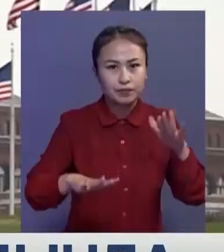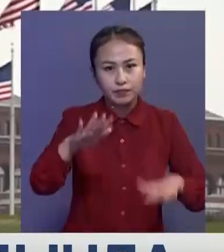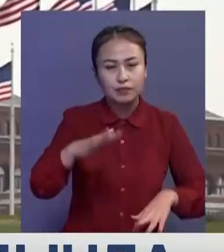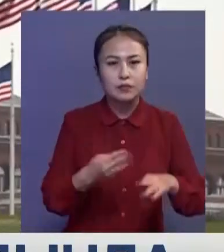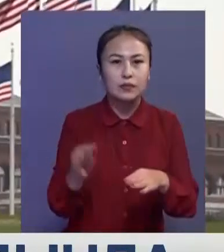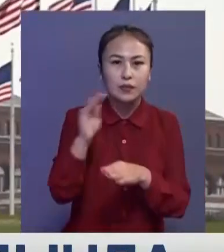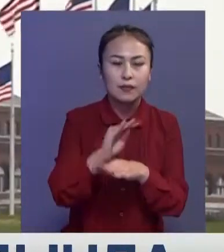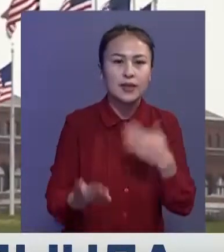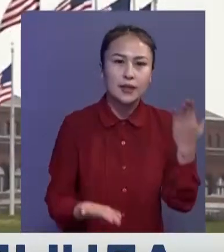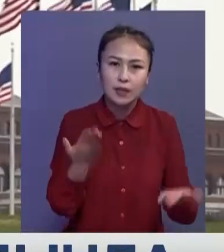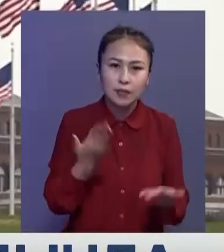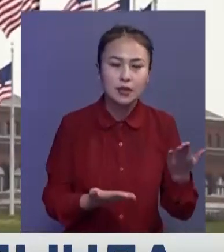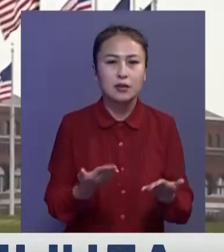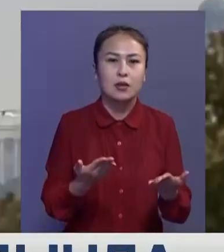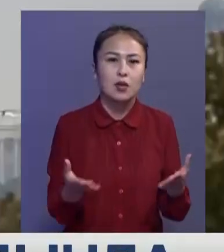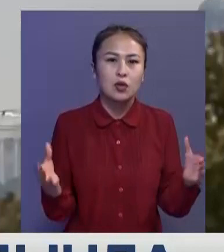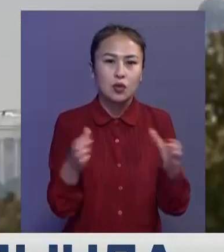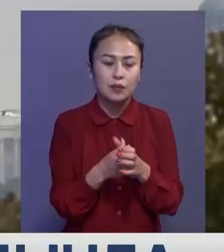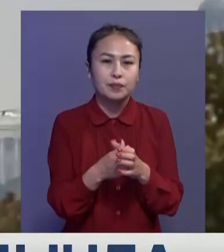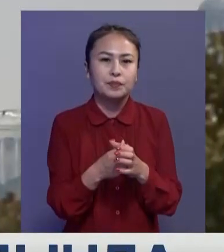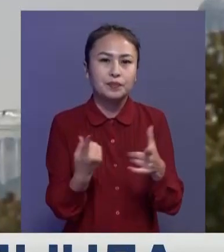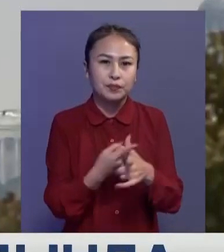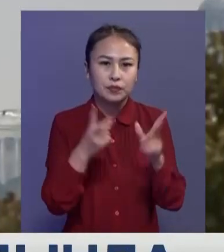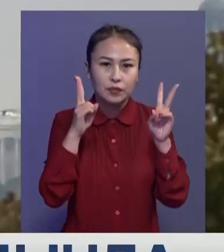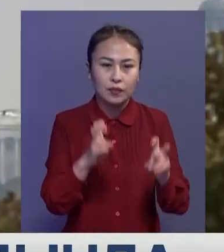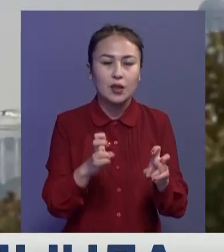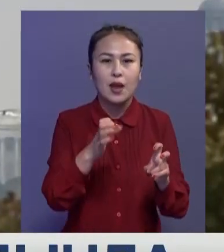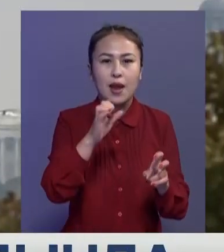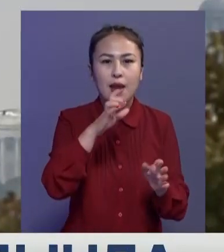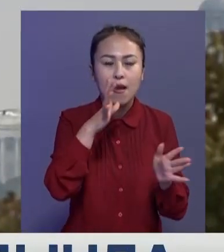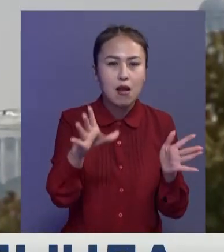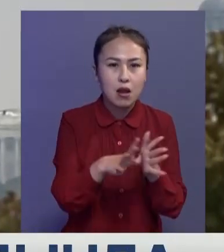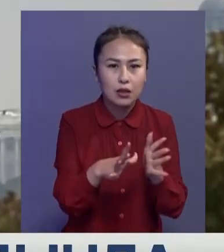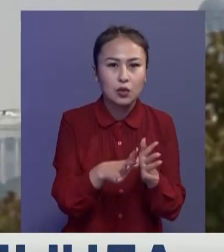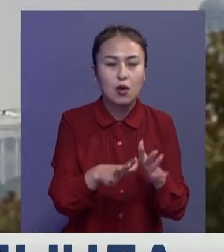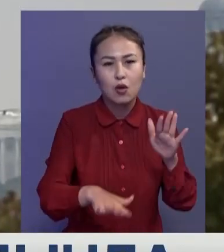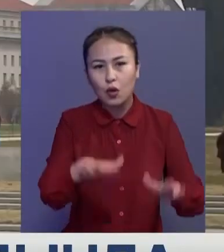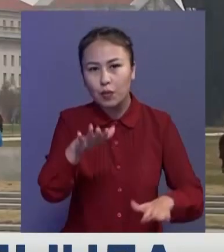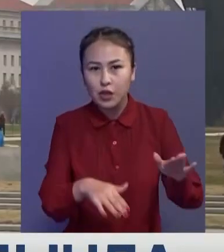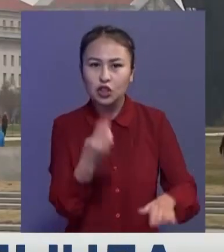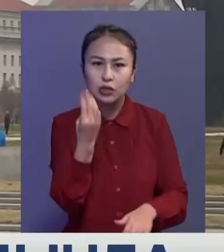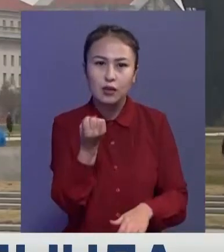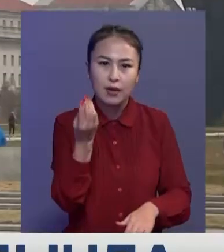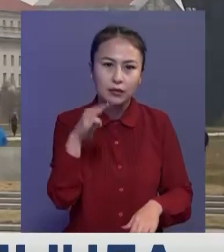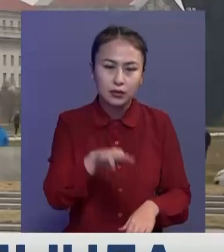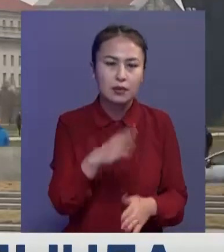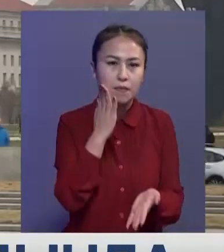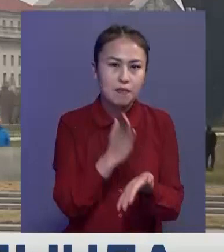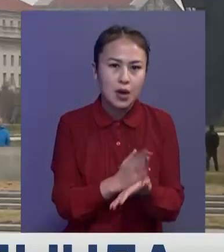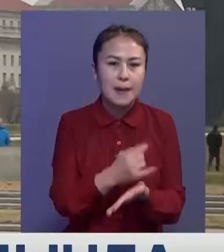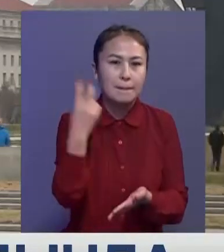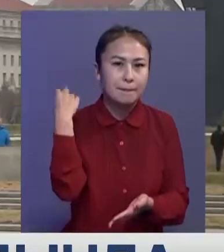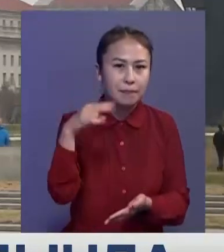дейді, немесе battleground state деп аталатын электораты құбылып тұратын штаттарды аралап жүр. Бұл